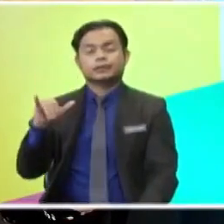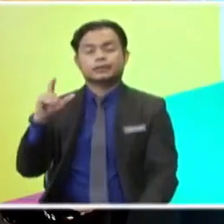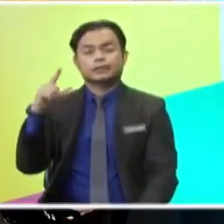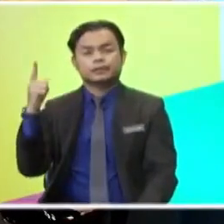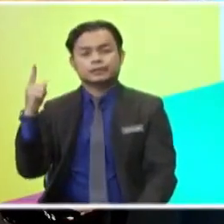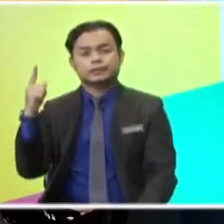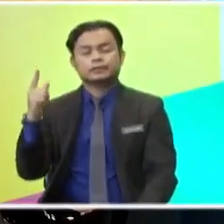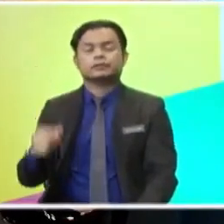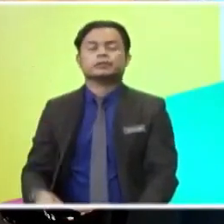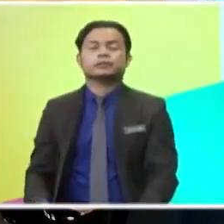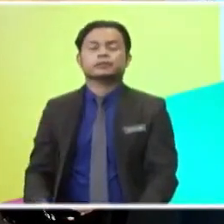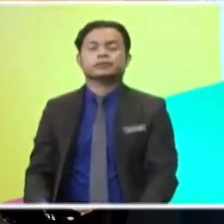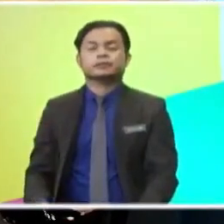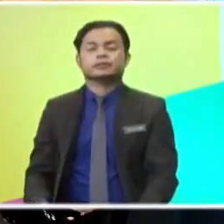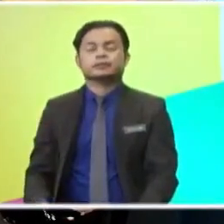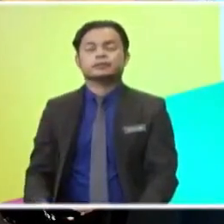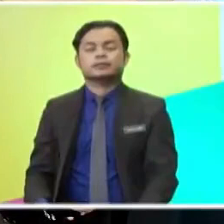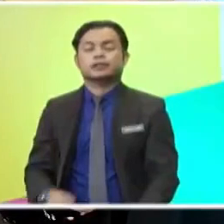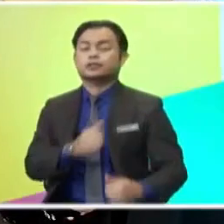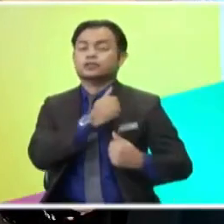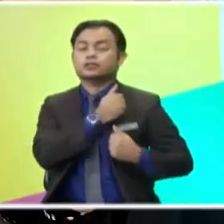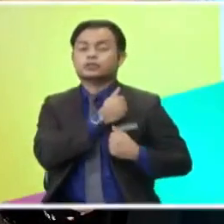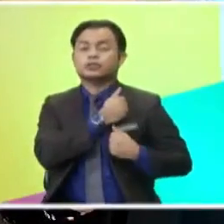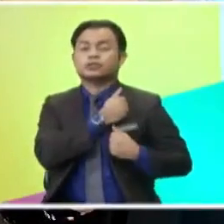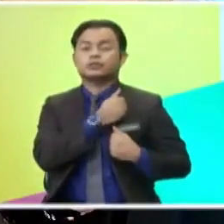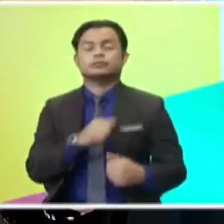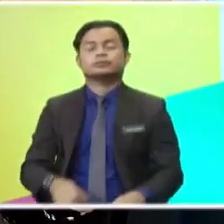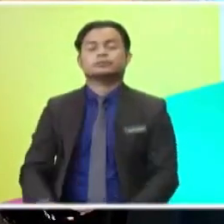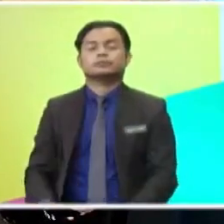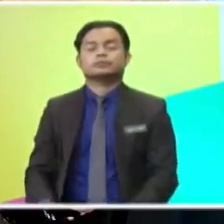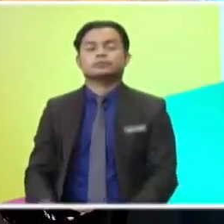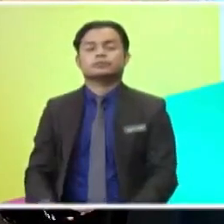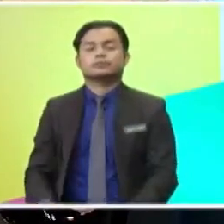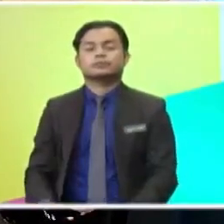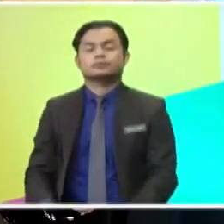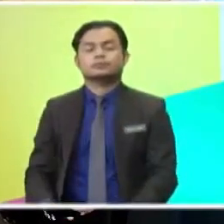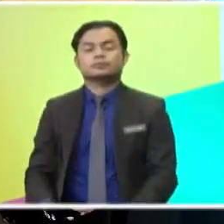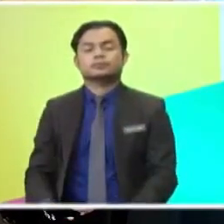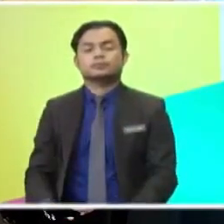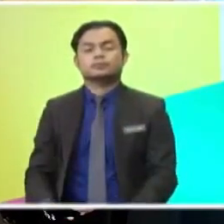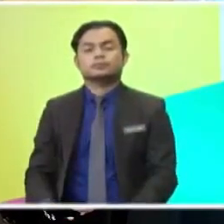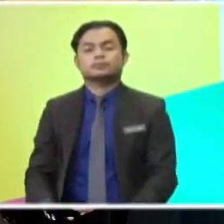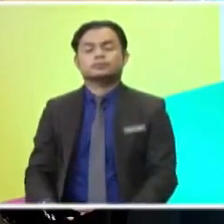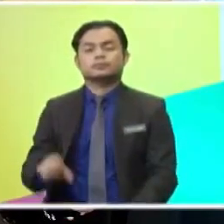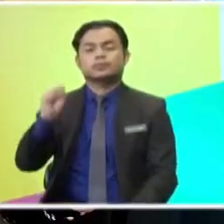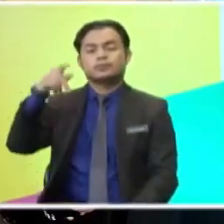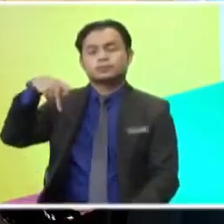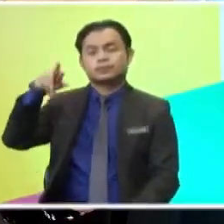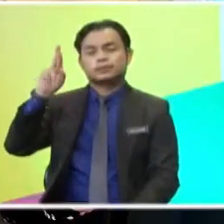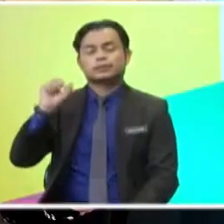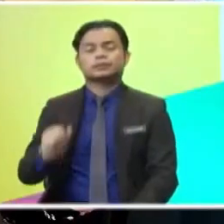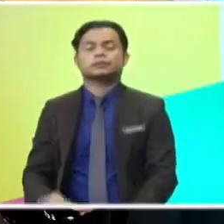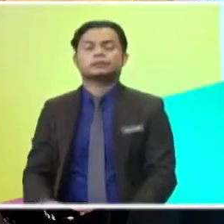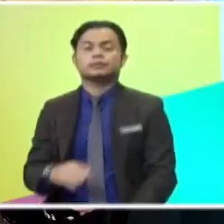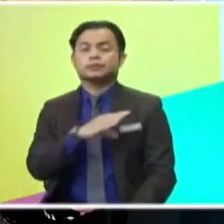Negara, Panglima Angkatan Tentera, Ketua Adik Negara, Ahli Suruhanjaya Pilihan Raya, Ahli Suruhanjaya Polis